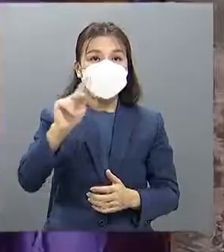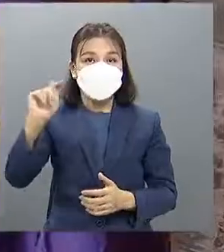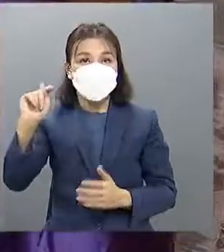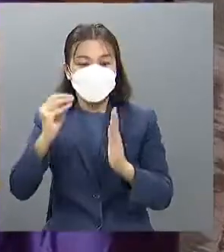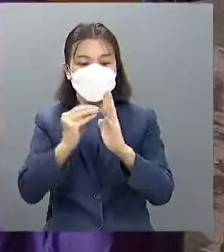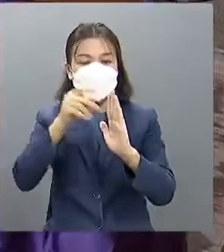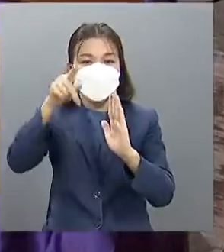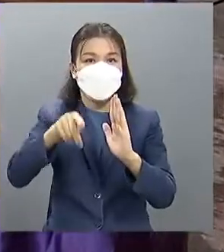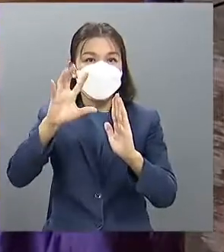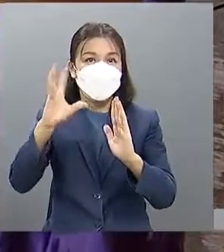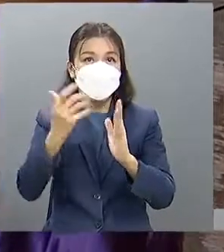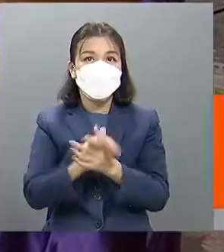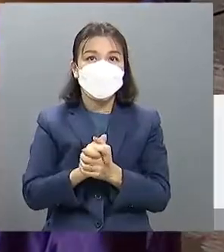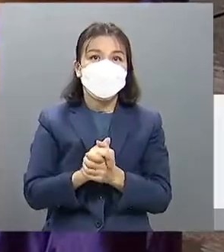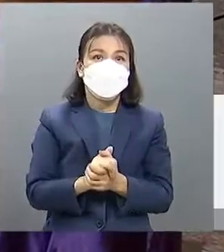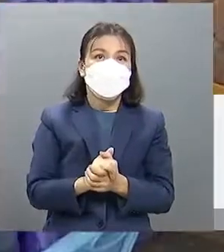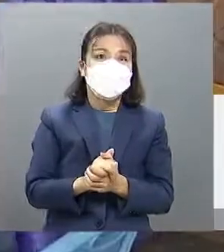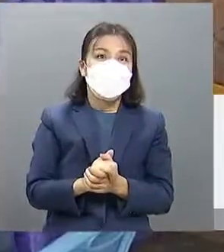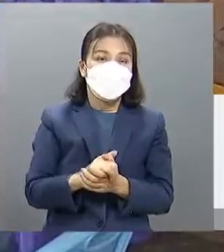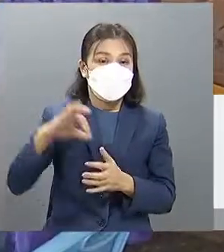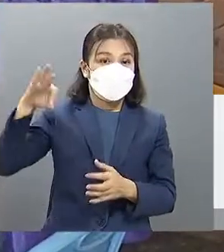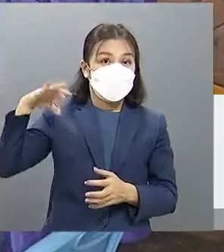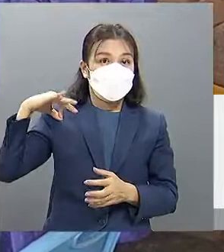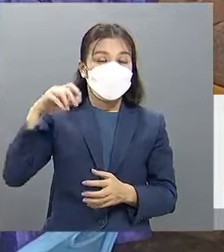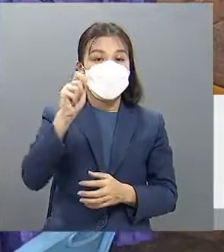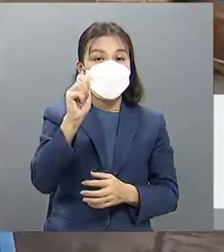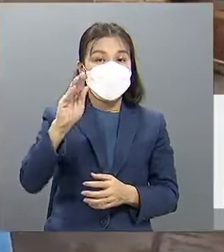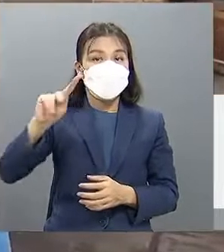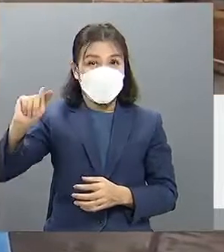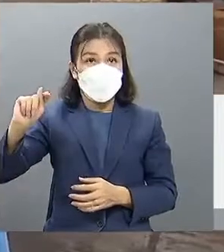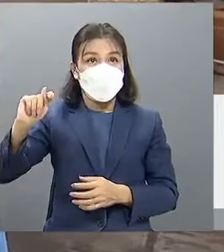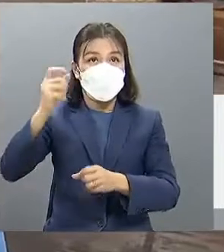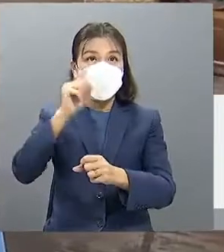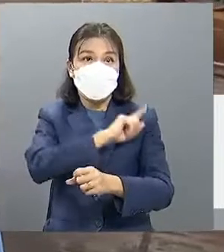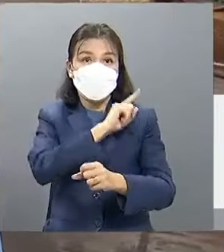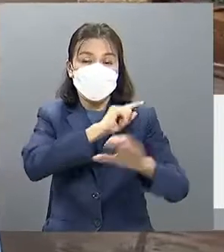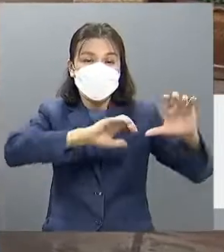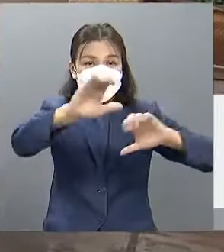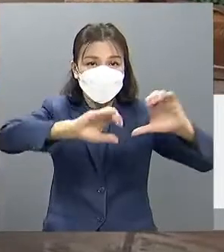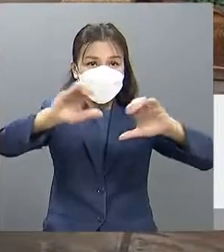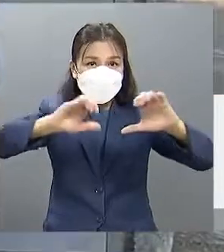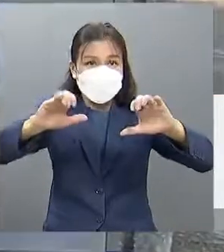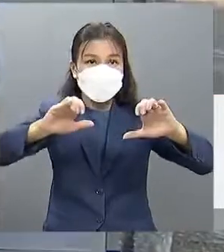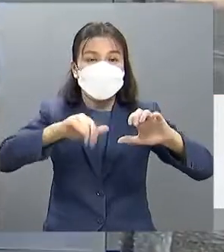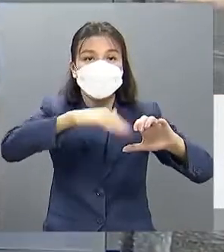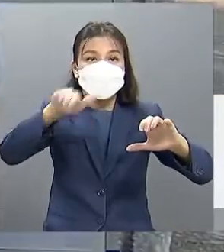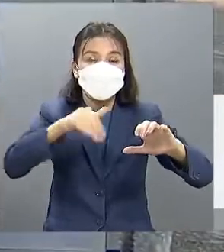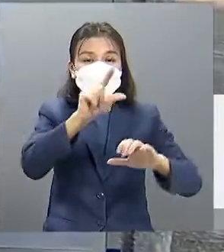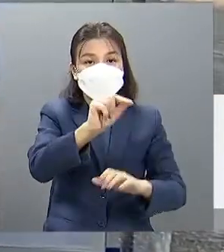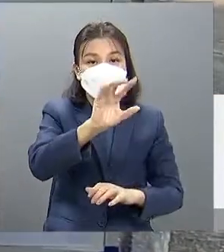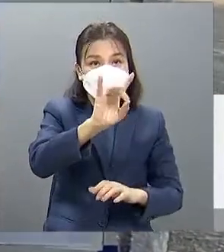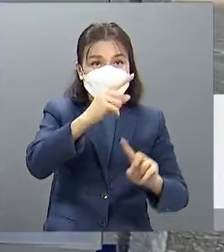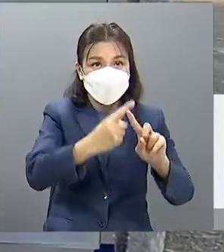เขาก็เตรียมความพร้อมสำหรับการเลือกตั้งนายกและสมาชิกสภาอบต.28พฤศจิกายนนี้ค่ะโดยพ